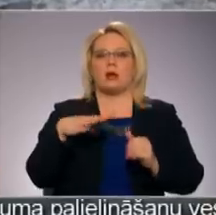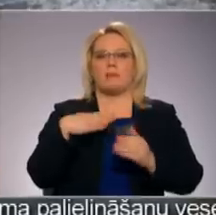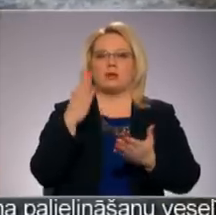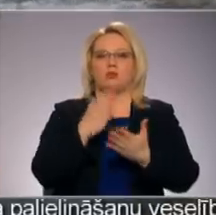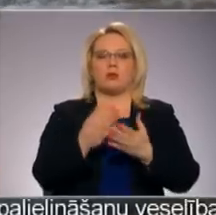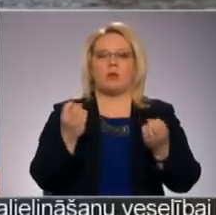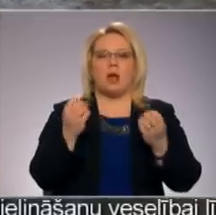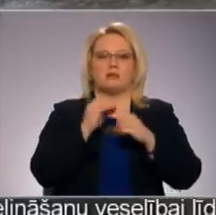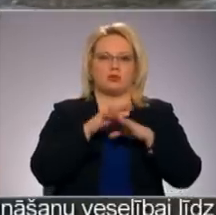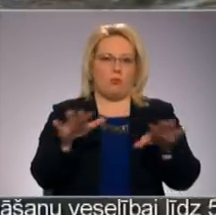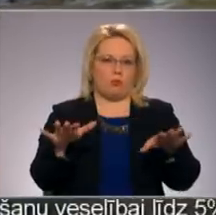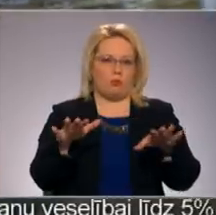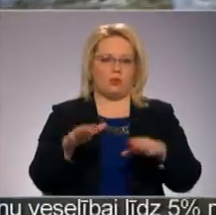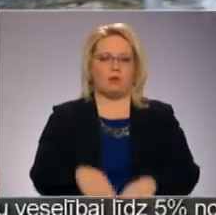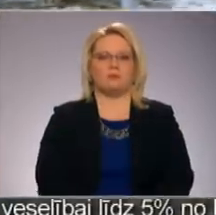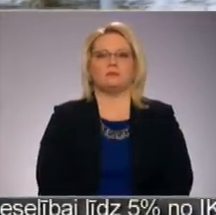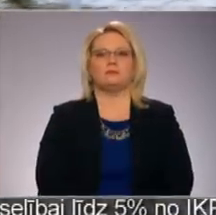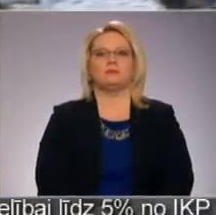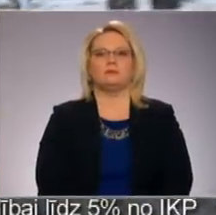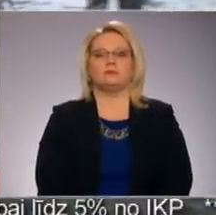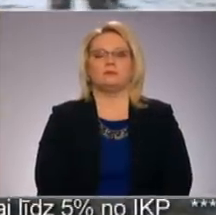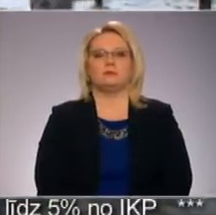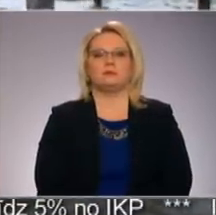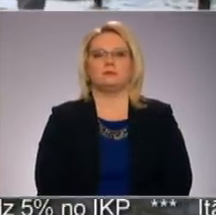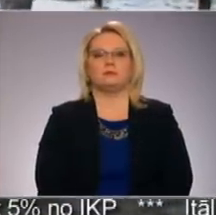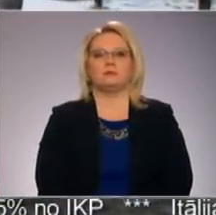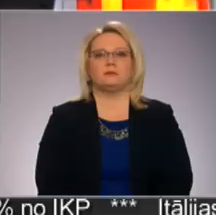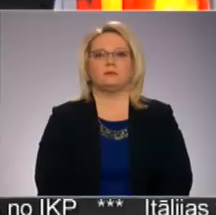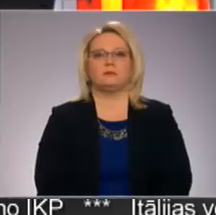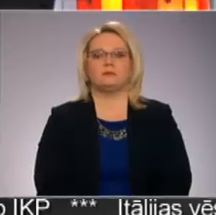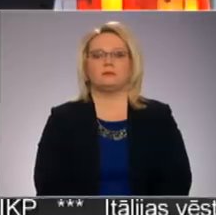notikusi gāzes noplūde. Kristīna Frēmane, Jirds Grenevits, Talsu televīzija.